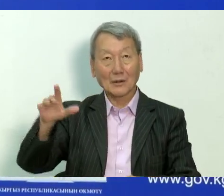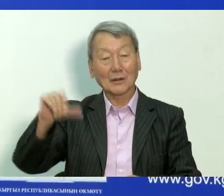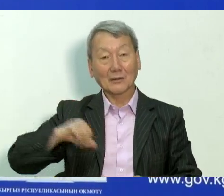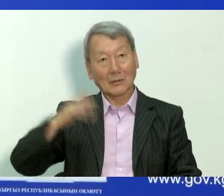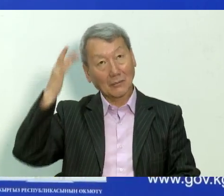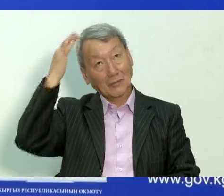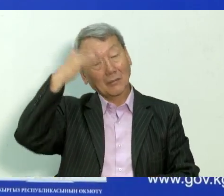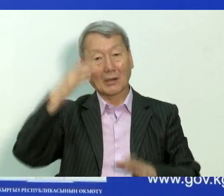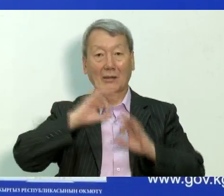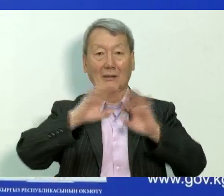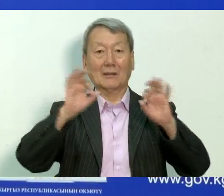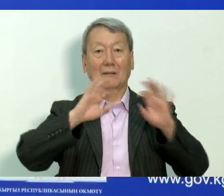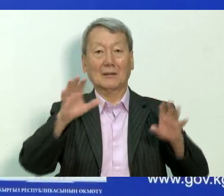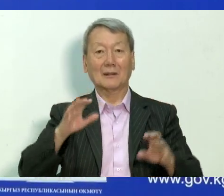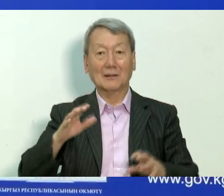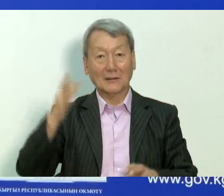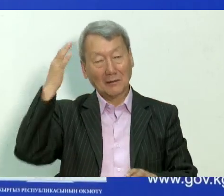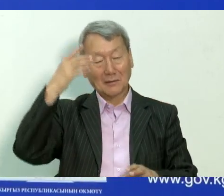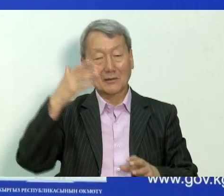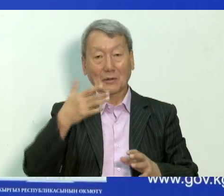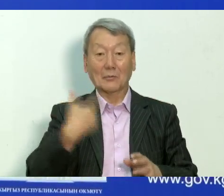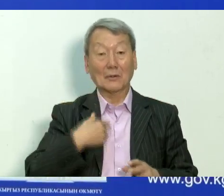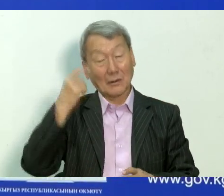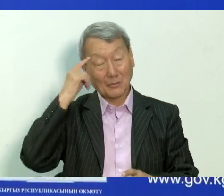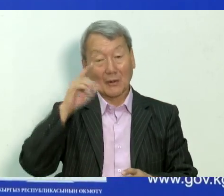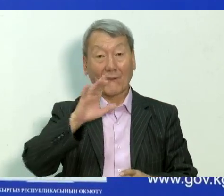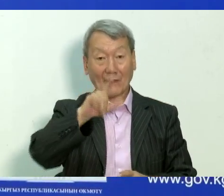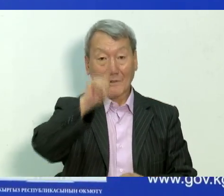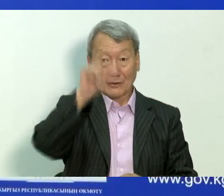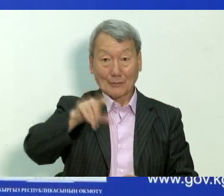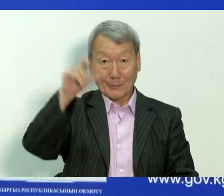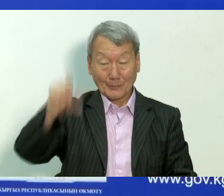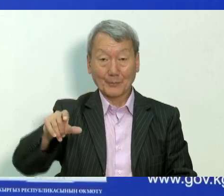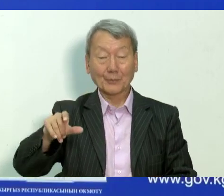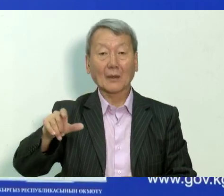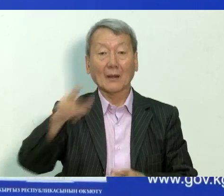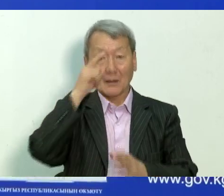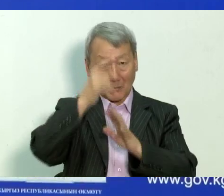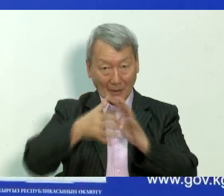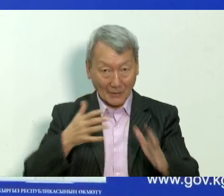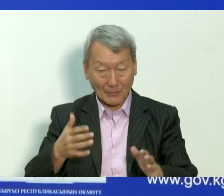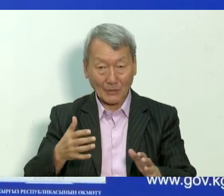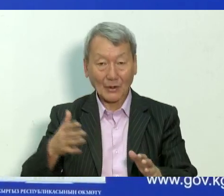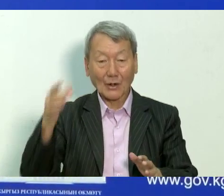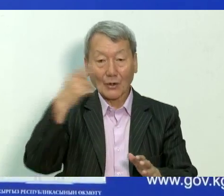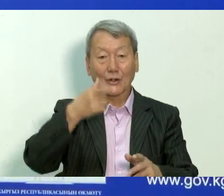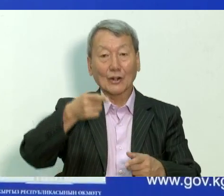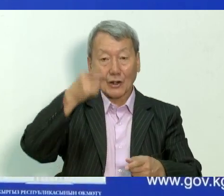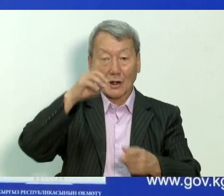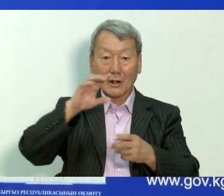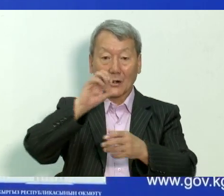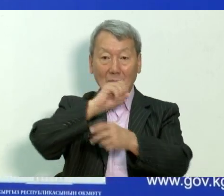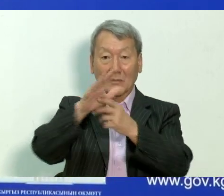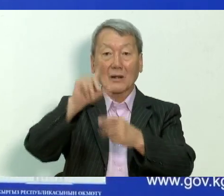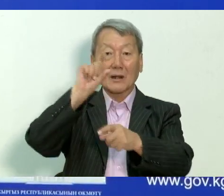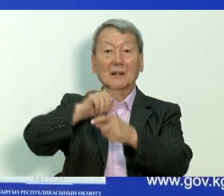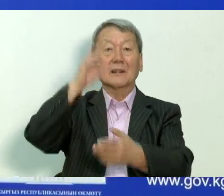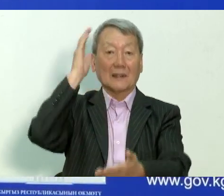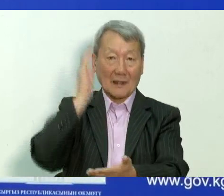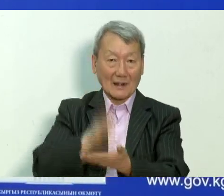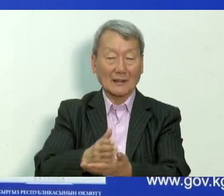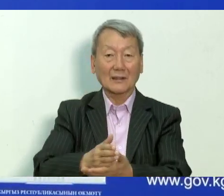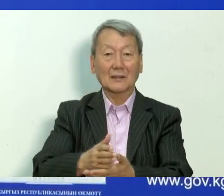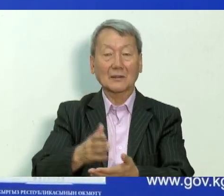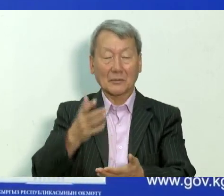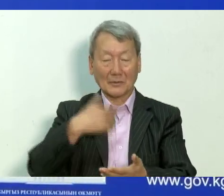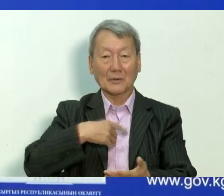догадки высказывают. Поэтому я думаю, что вы должны понимать о том, что действительно есть такой вирус, мы